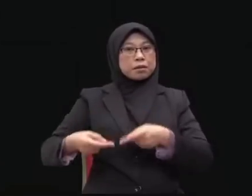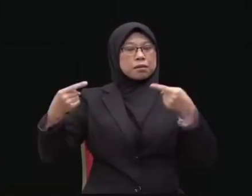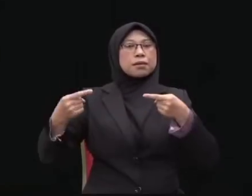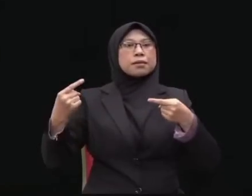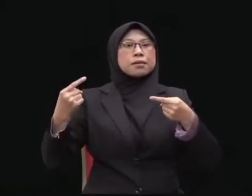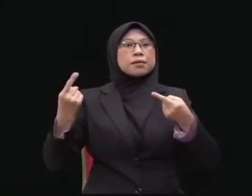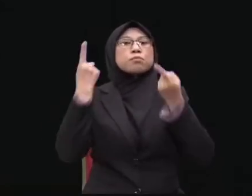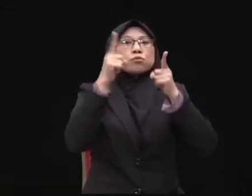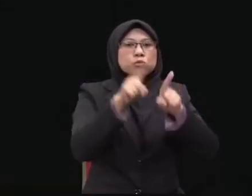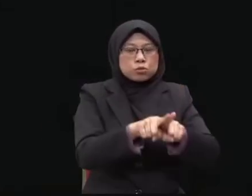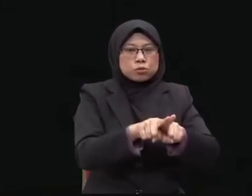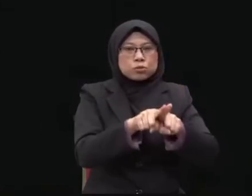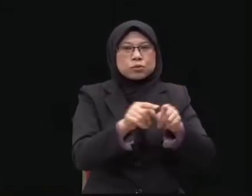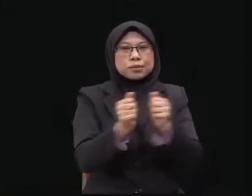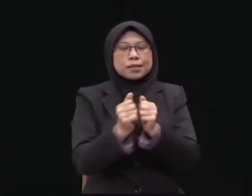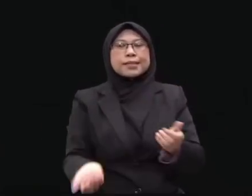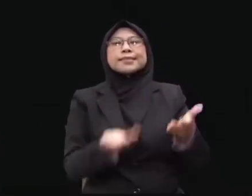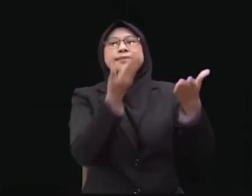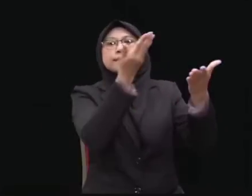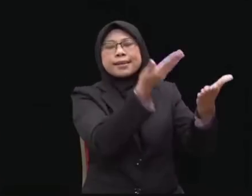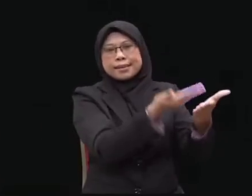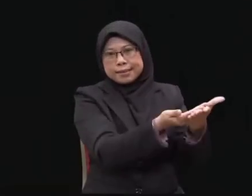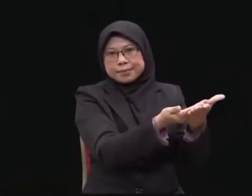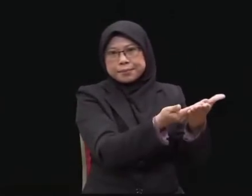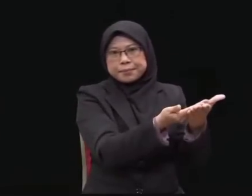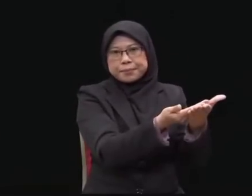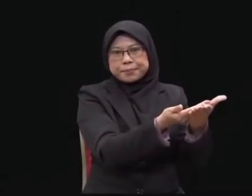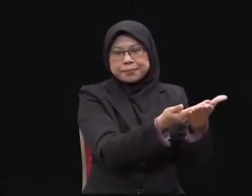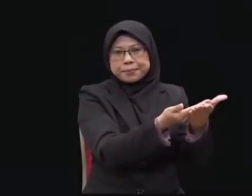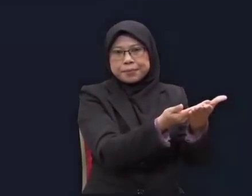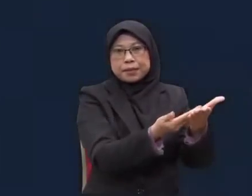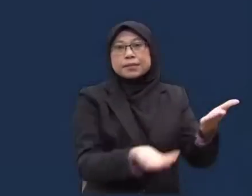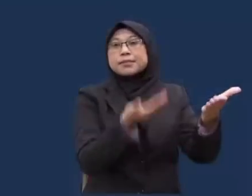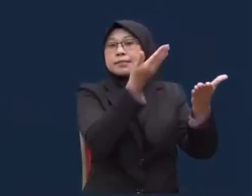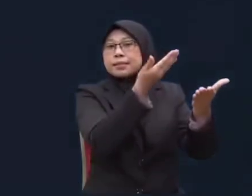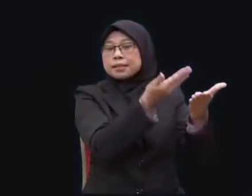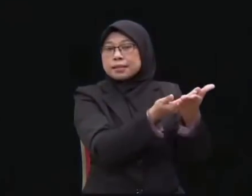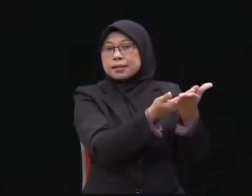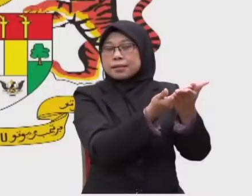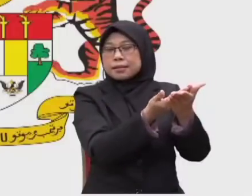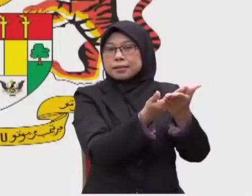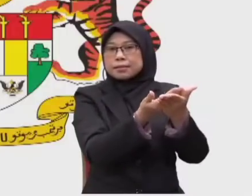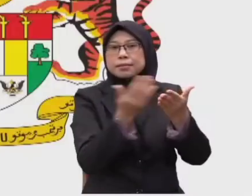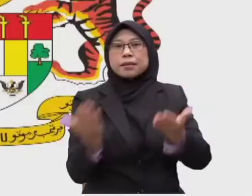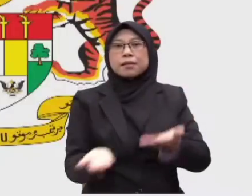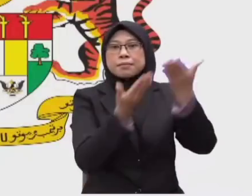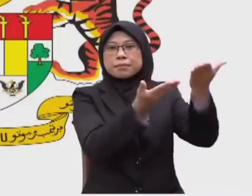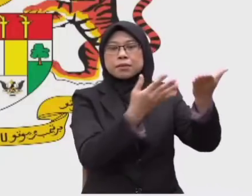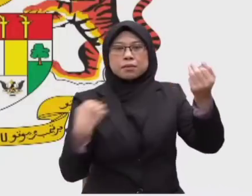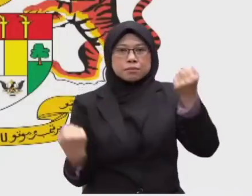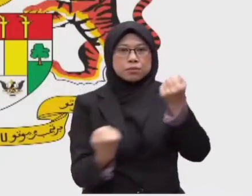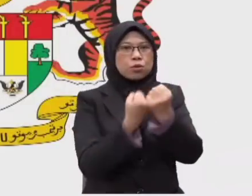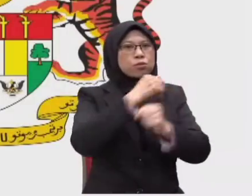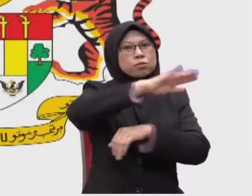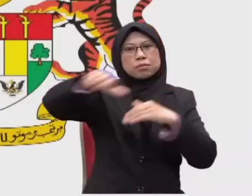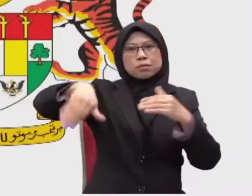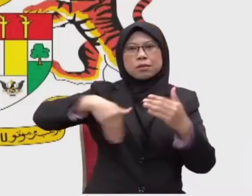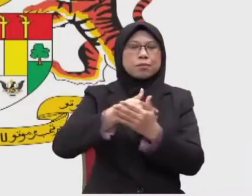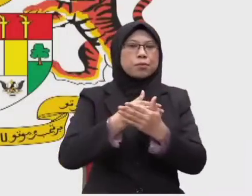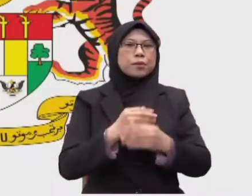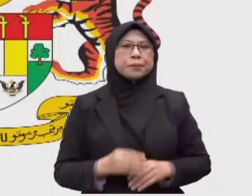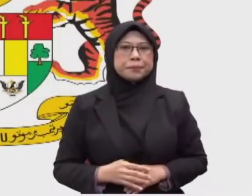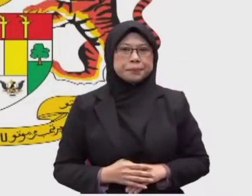dengan saranan kepada cadangan yang dicadangkan nak dibawa ini dan mendapat sokongan semua daripada pihak